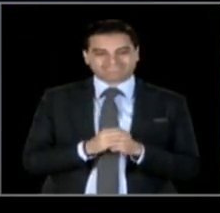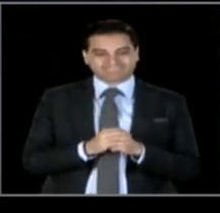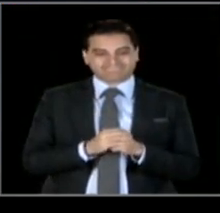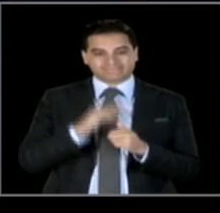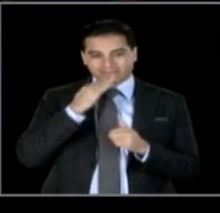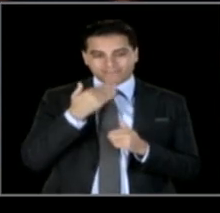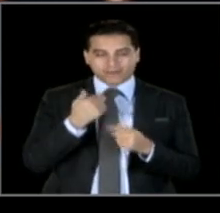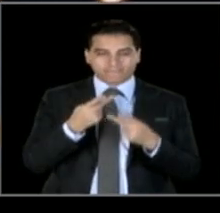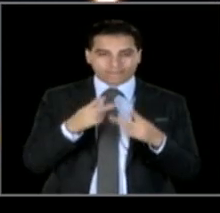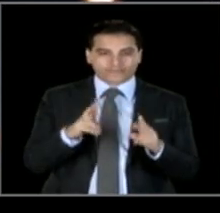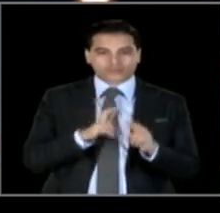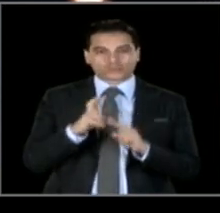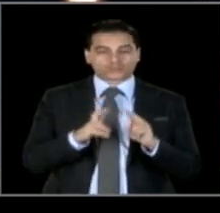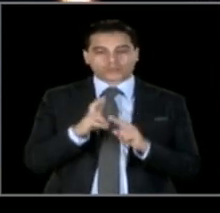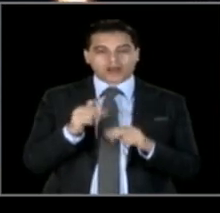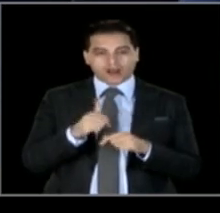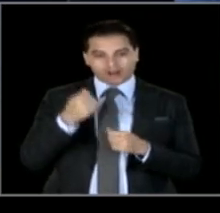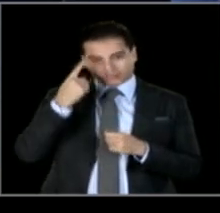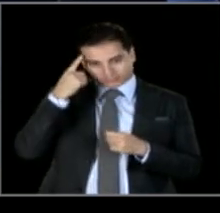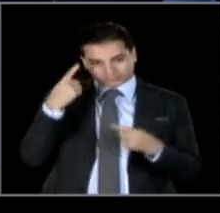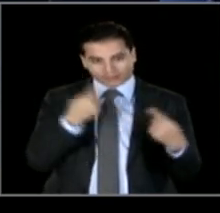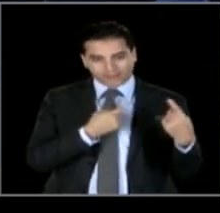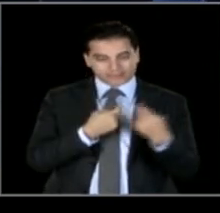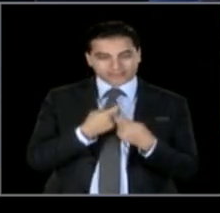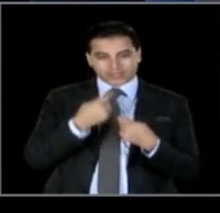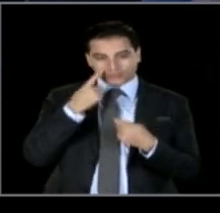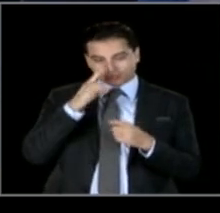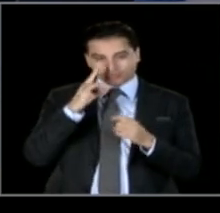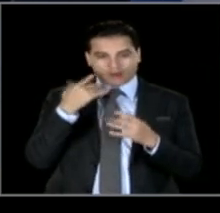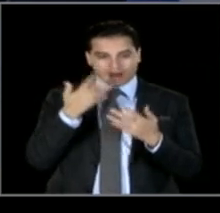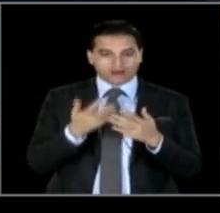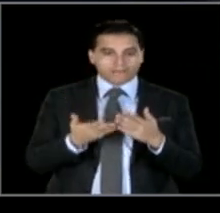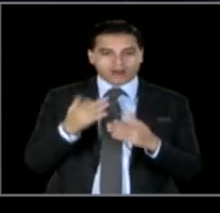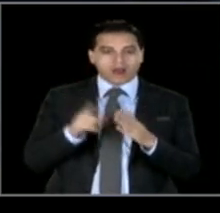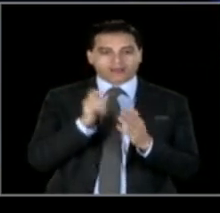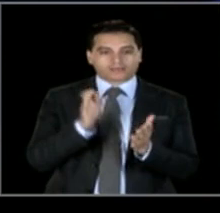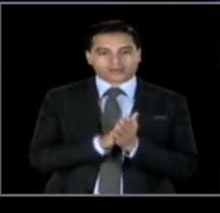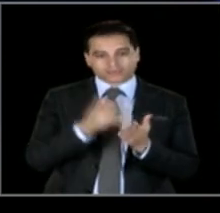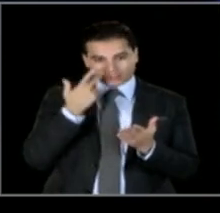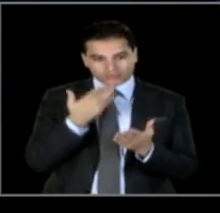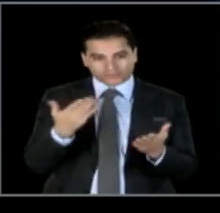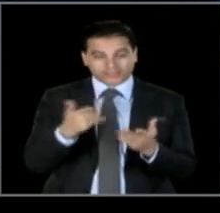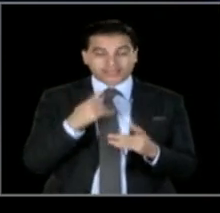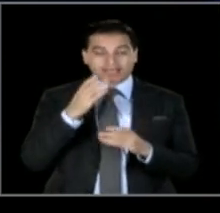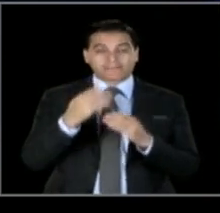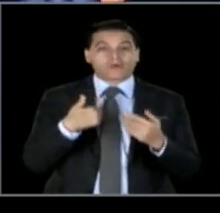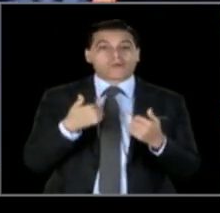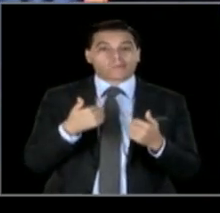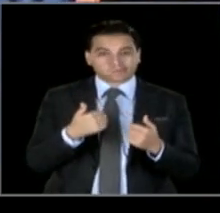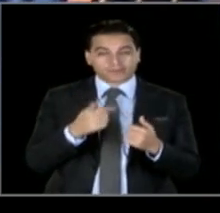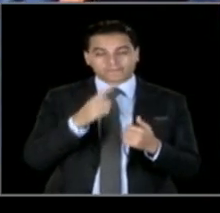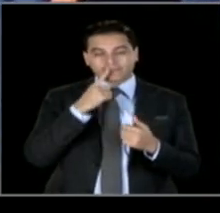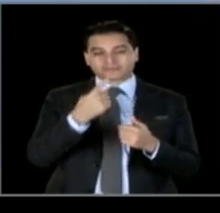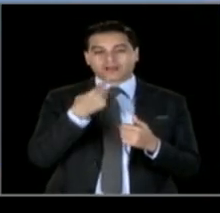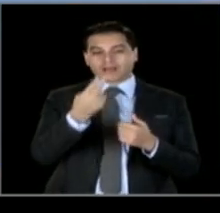الحمد لله كنا موافقين في كذا سؤال في فقرة ضربات الجزاء، وإن شاء الله نقدر نعلي السكور في فقرة عجلة الباص. الإجابات كانت عندنا بس هم قدروا